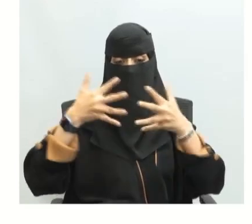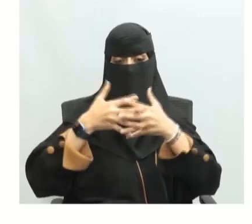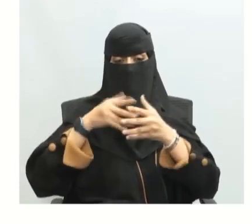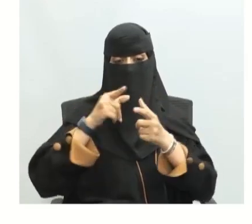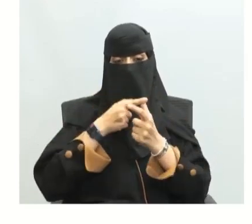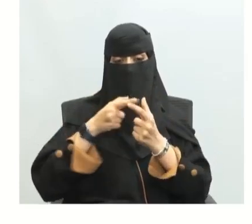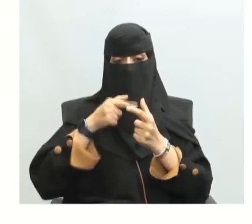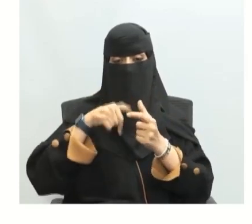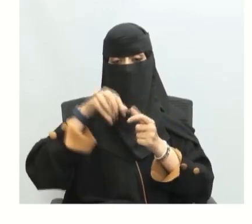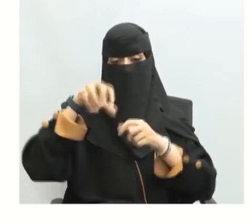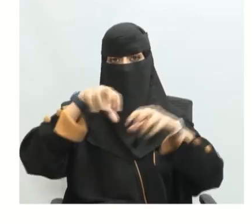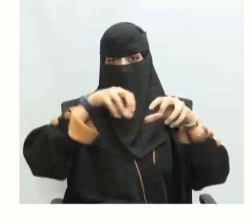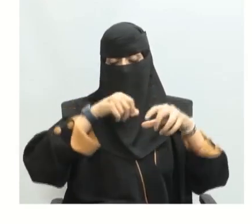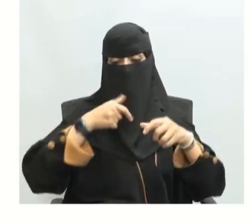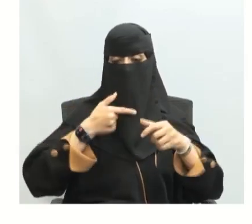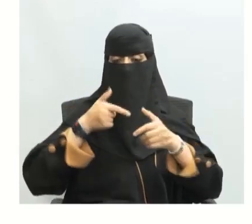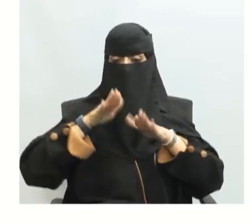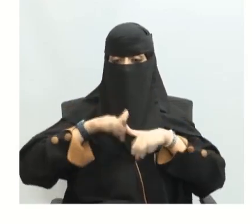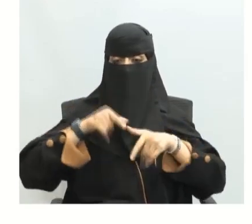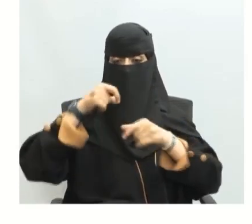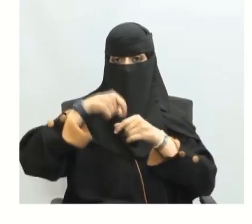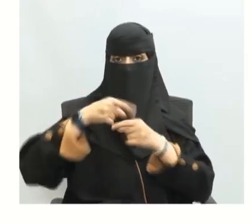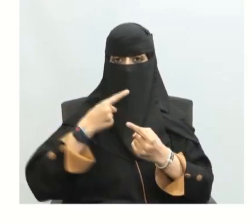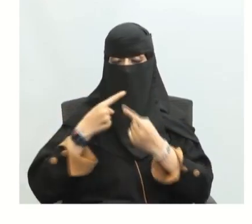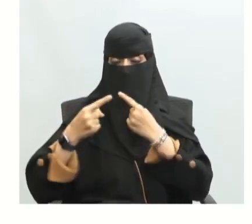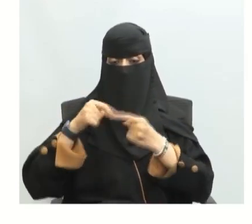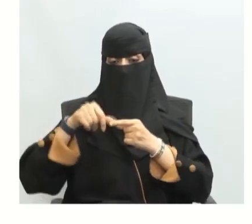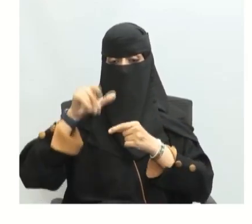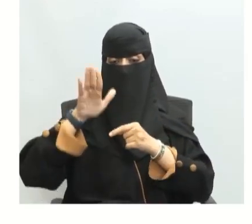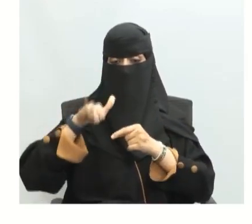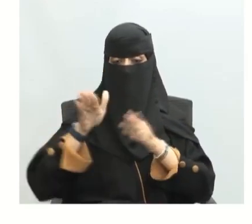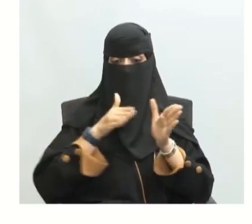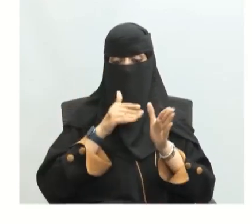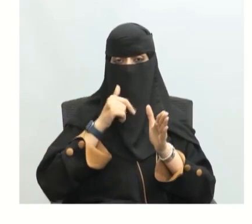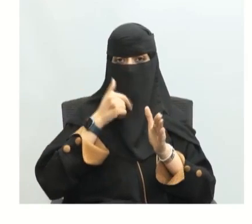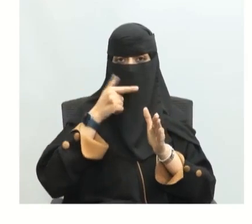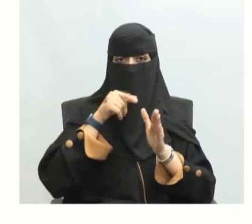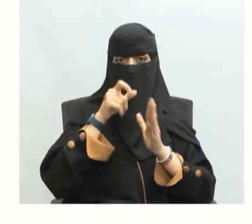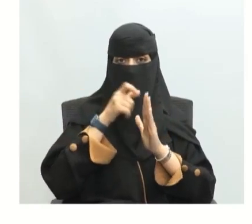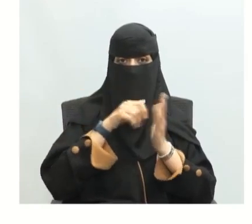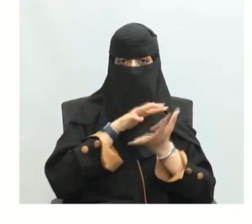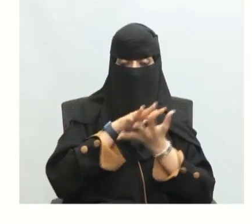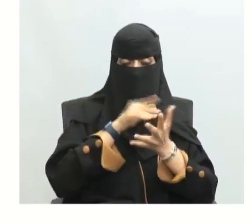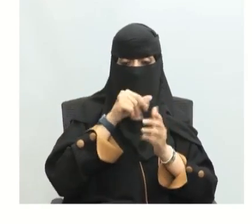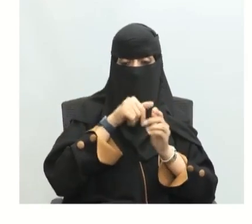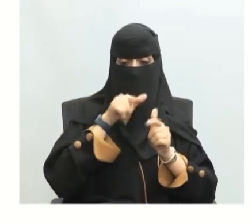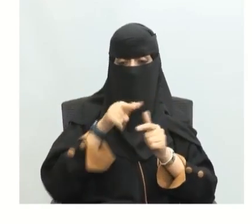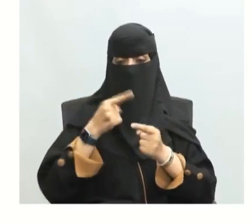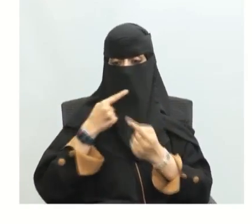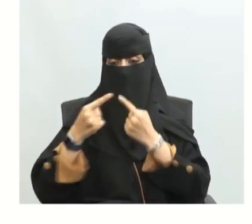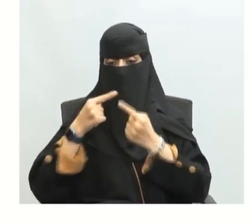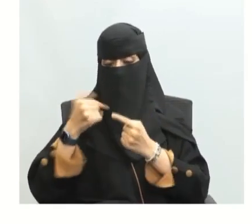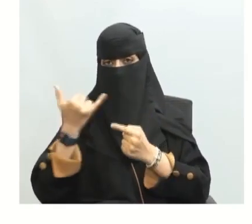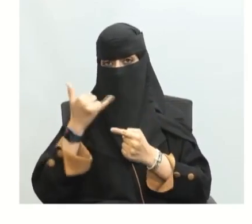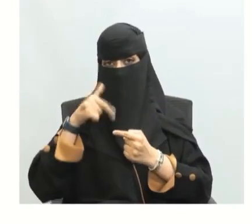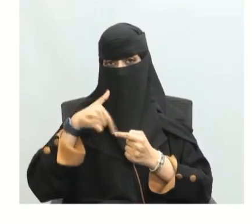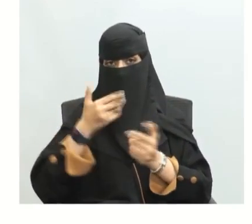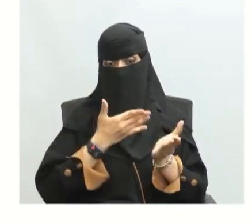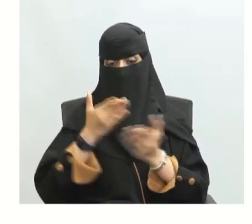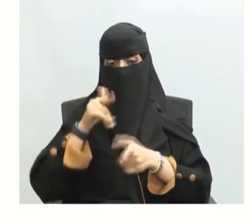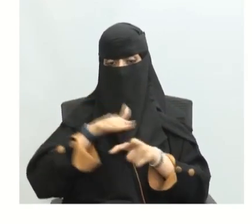مشاركه جميع الفئات ويكون في مناقشه القضايا الوطنيه فالحوار مهم جدا لخدمه الوطن